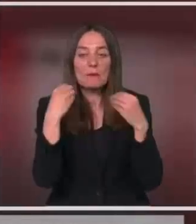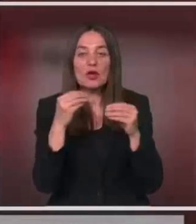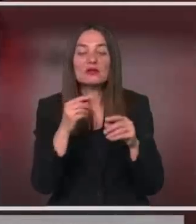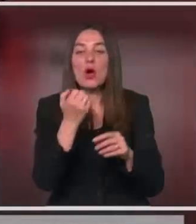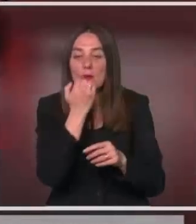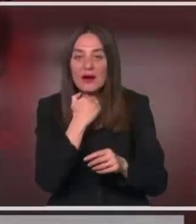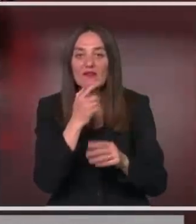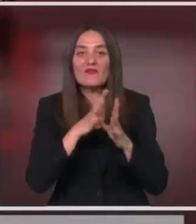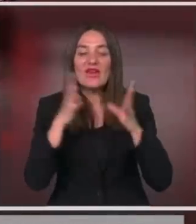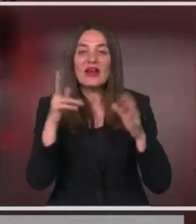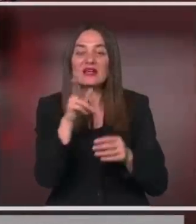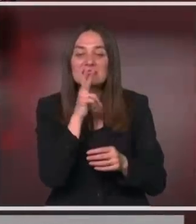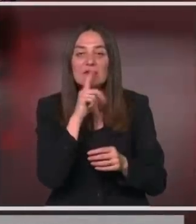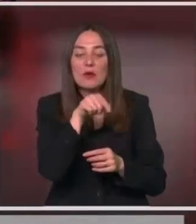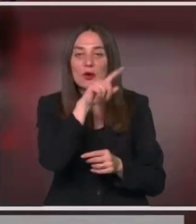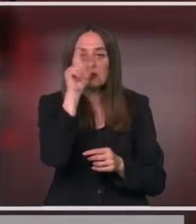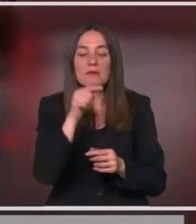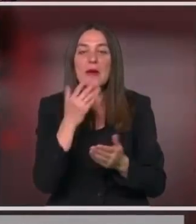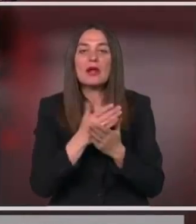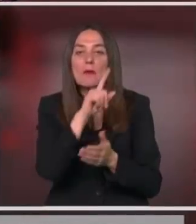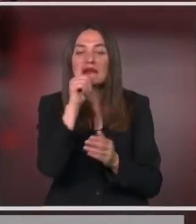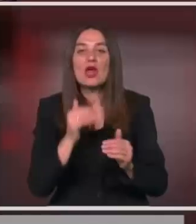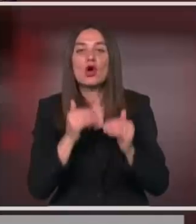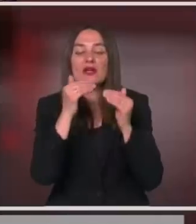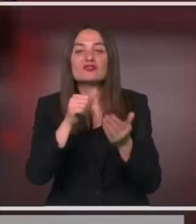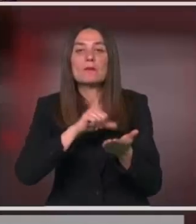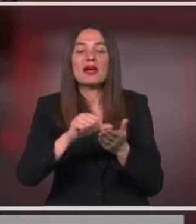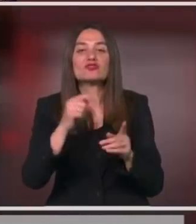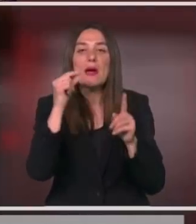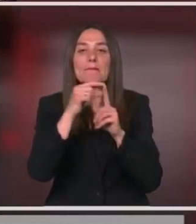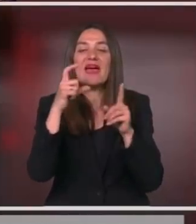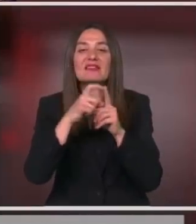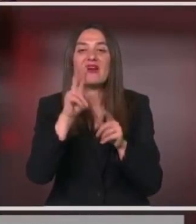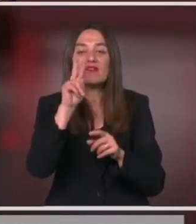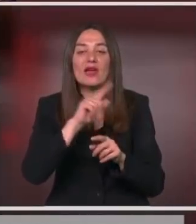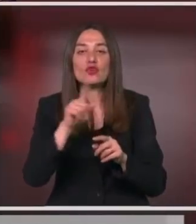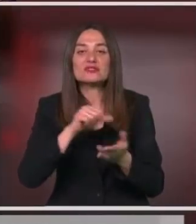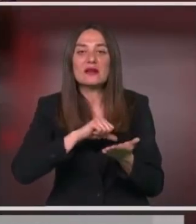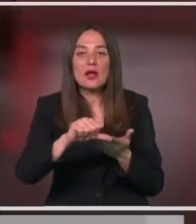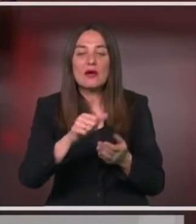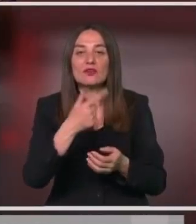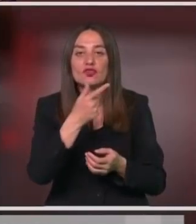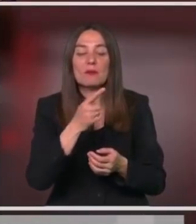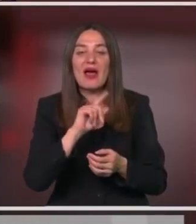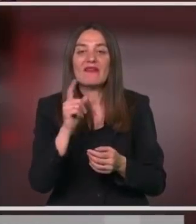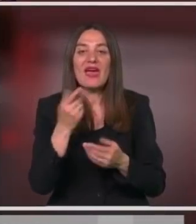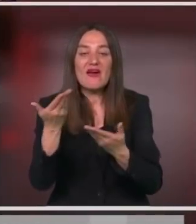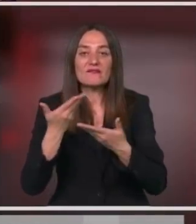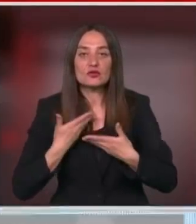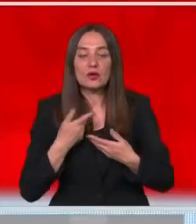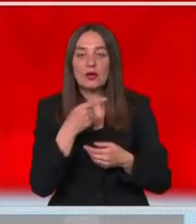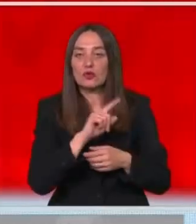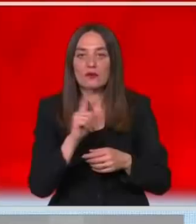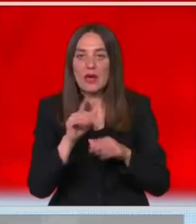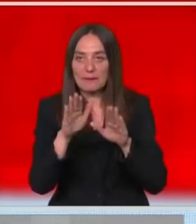upravo velikog zahteva po tom pitanju. To je bilo pitanje odlaganja plaćanja PDV-a dok se ne izvrši uplata, a ne znači na osnovu fakturisanih usluga. To nije